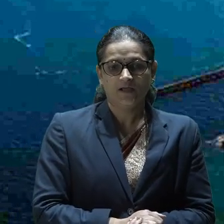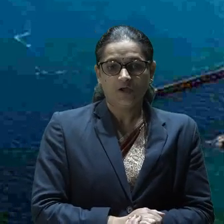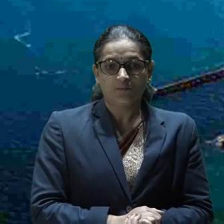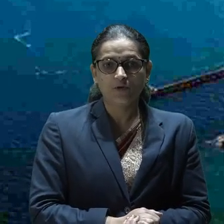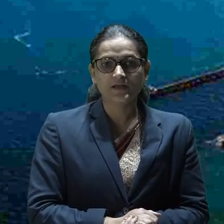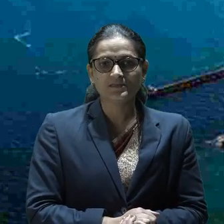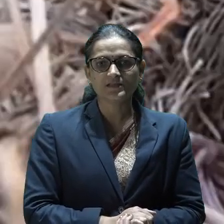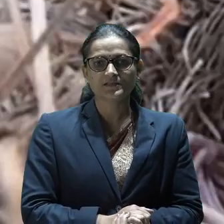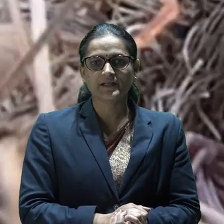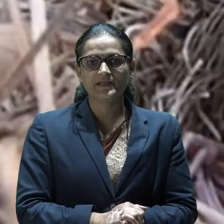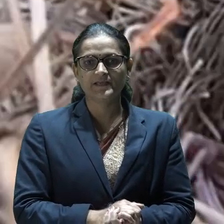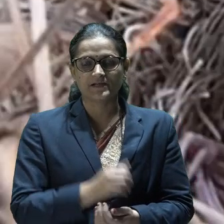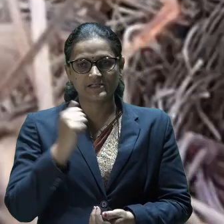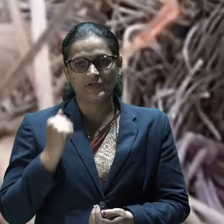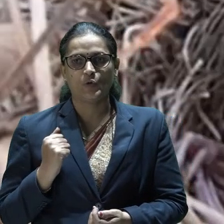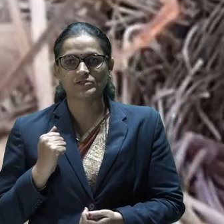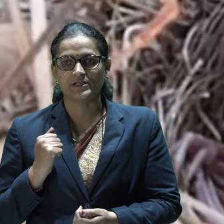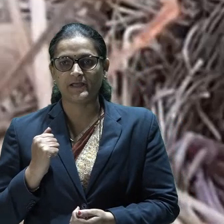गेले।